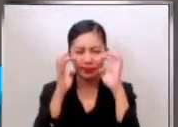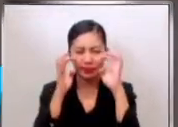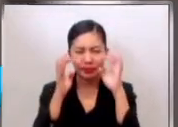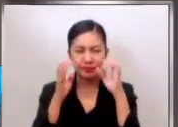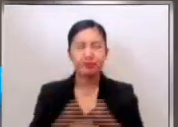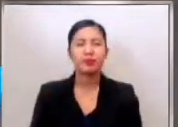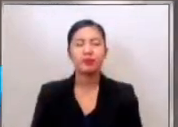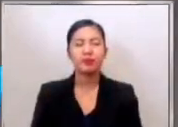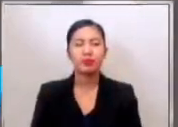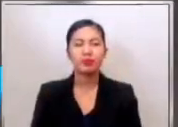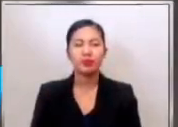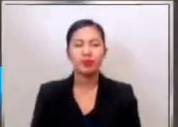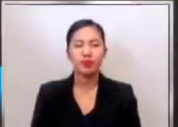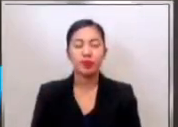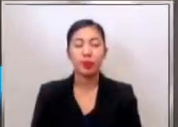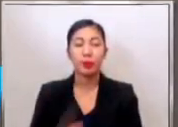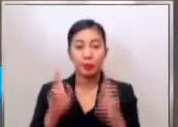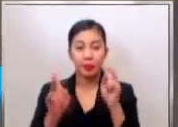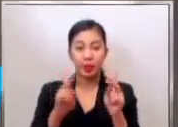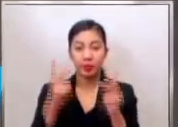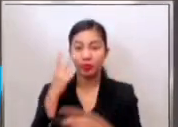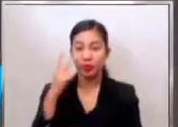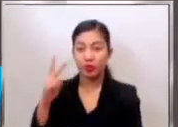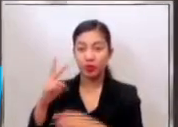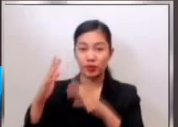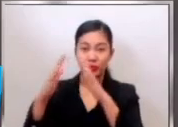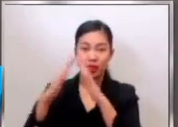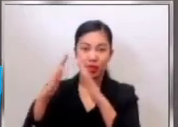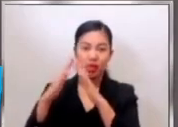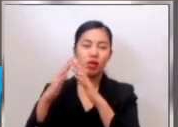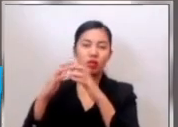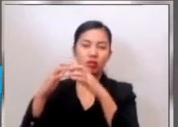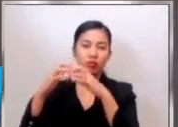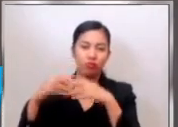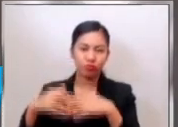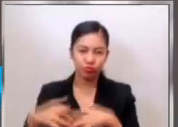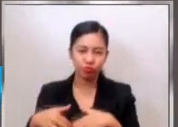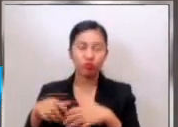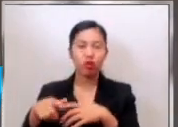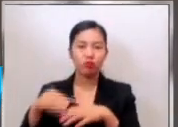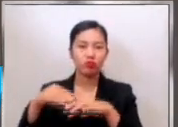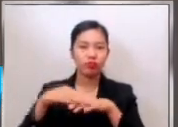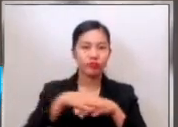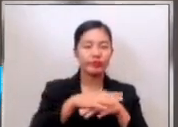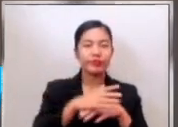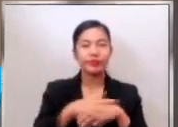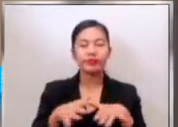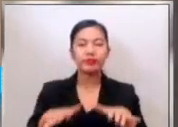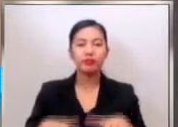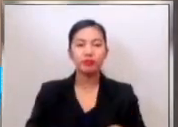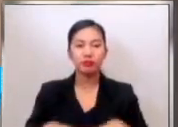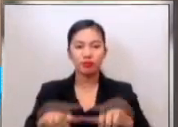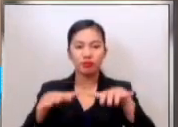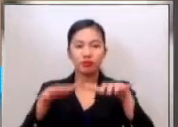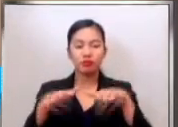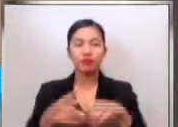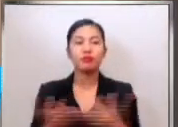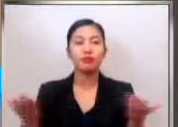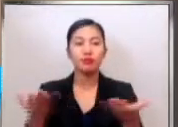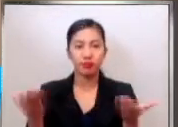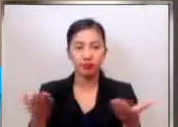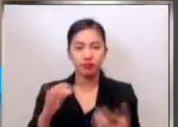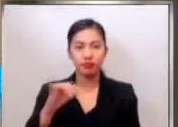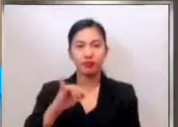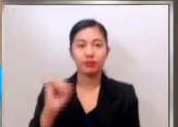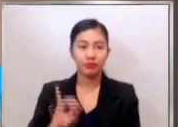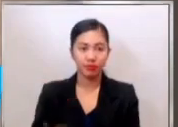Hanggang tingin na lang ang mga residente sa isang bahay na inanod ng rumaragas ang baha sa barangay Palao sa Iligan City, Lanao del Norte. Unti-unting lumubog